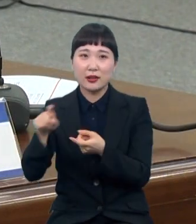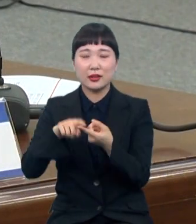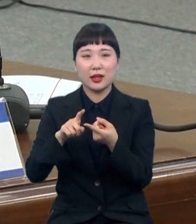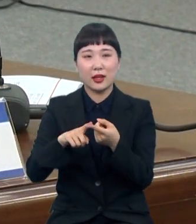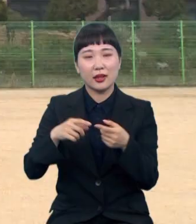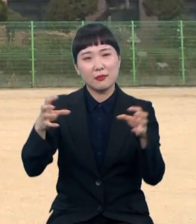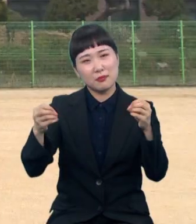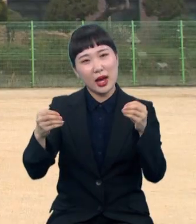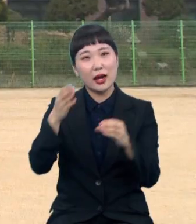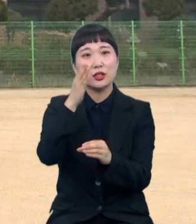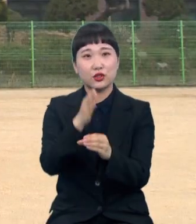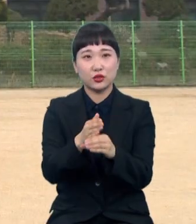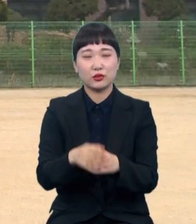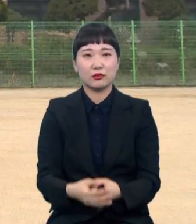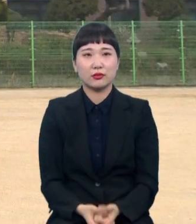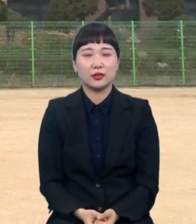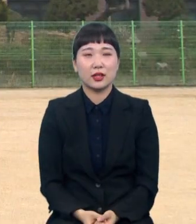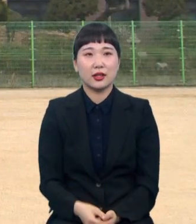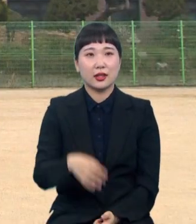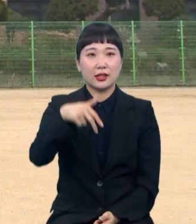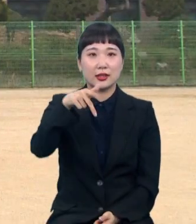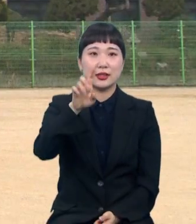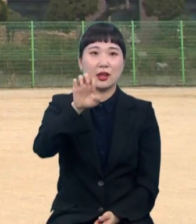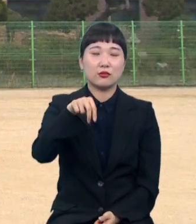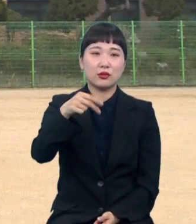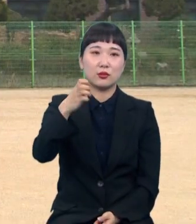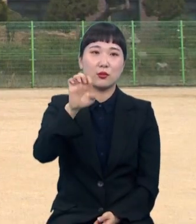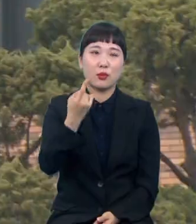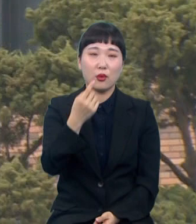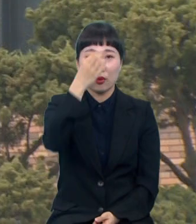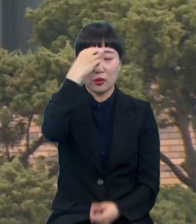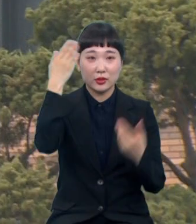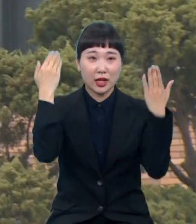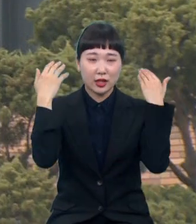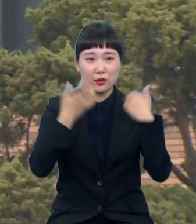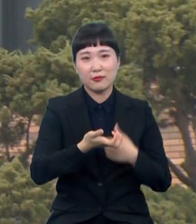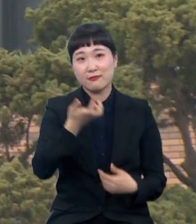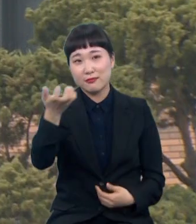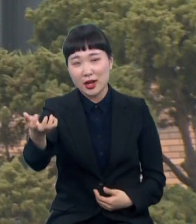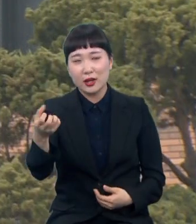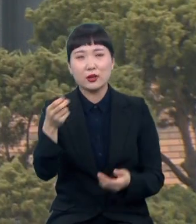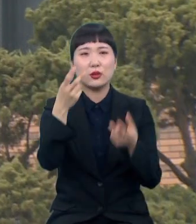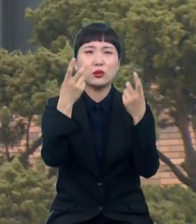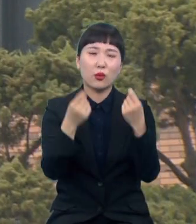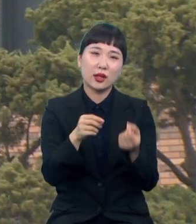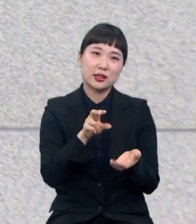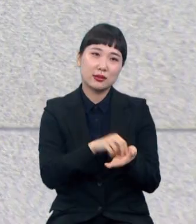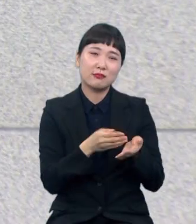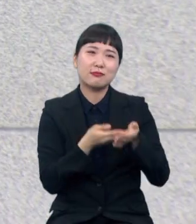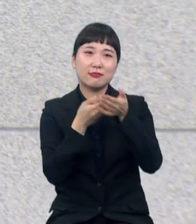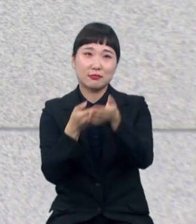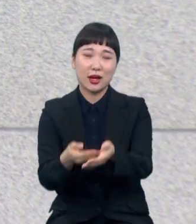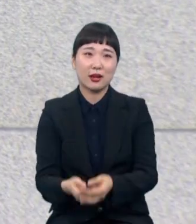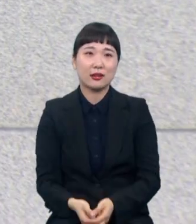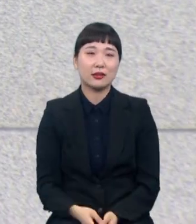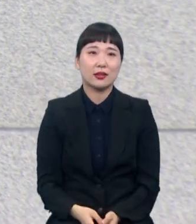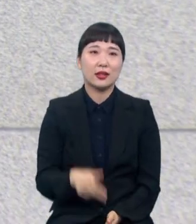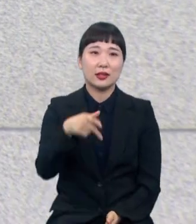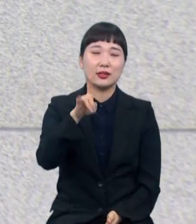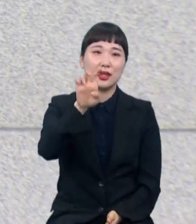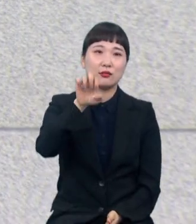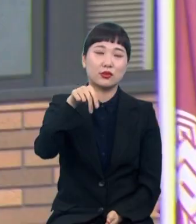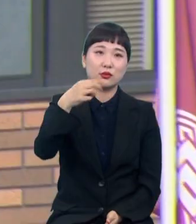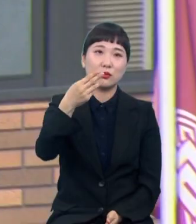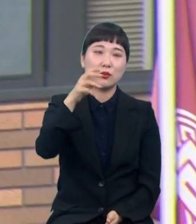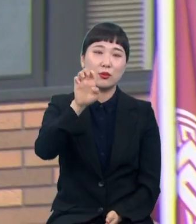중이라. 재물포고 이전도 도마에 올랐습니다. 원도심 학부모들로선 명문 공립학교